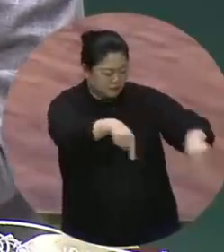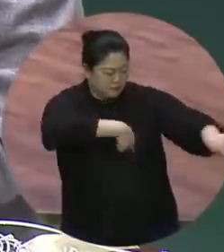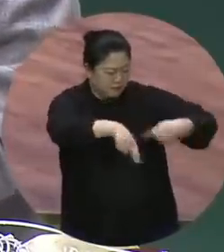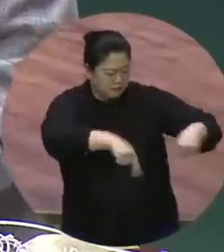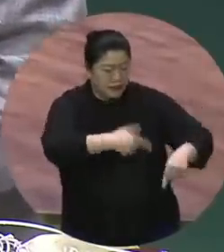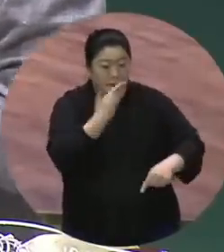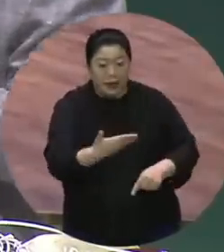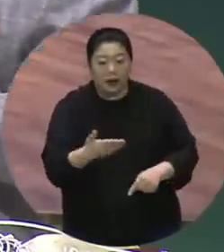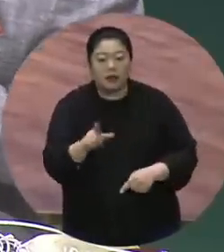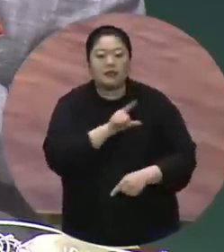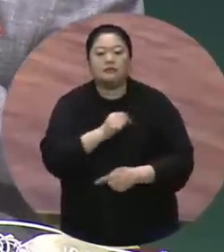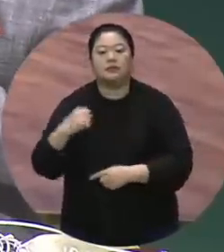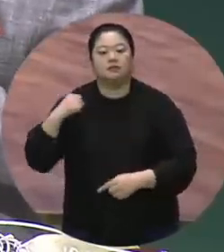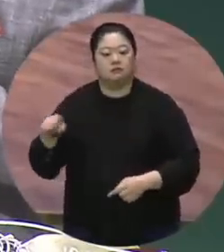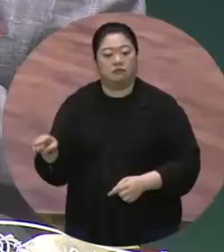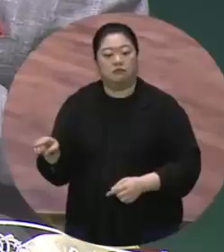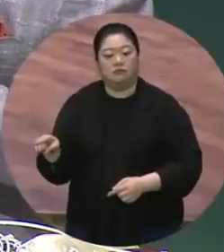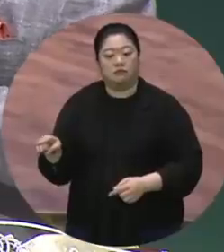그리스도가 구세주라고.